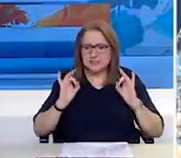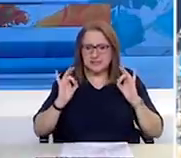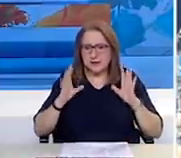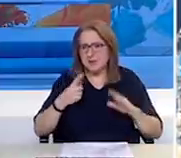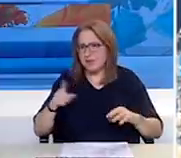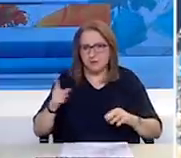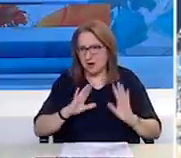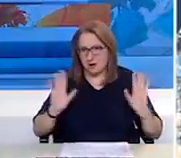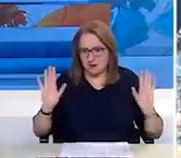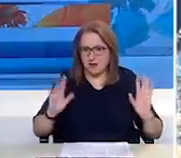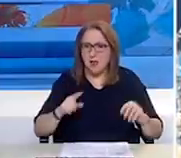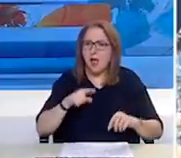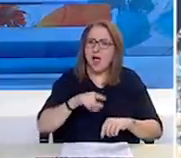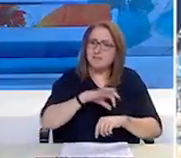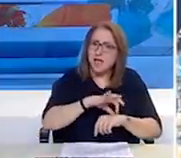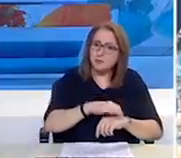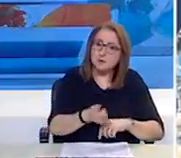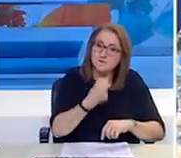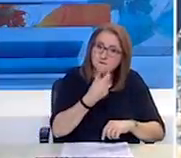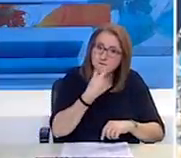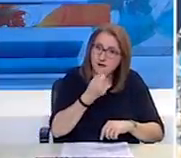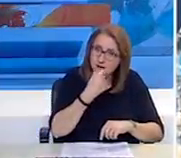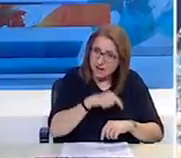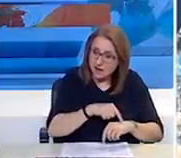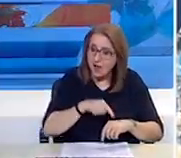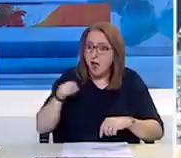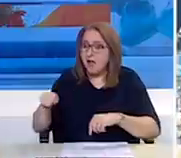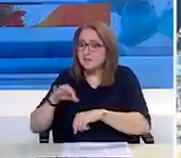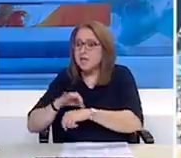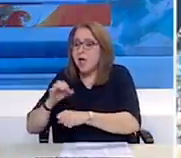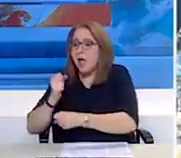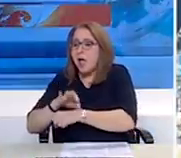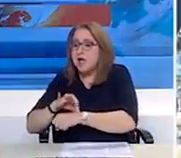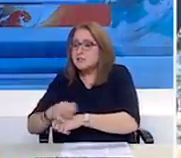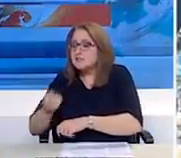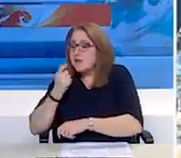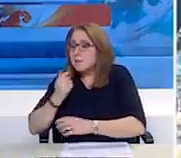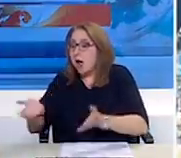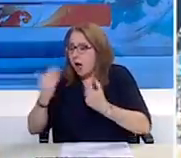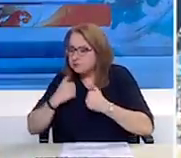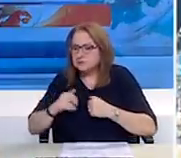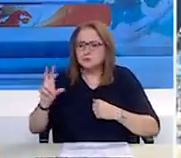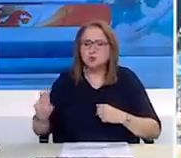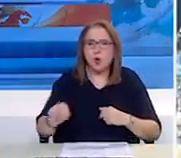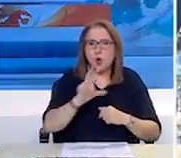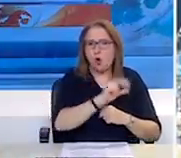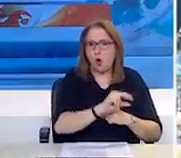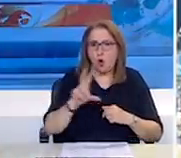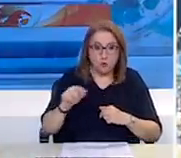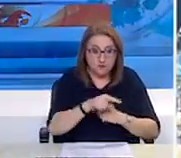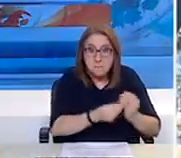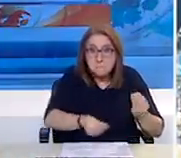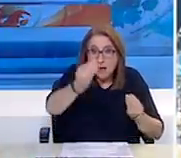πιθανότητα νόσου στους ασθενείς που έπαιρναν τα φάρμακα σε σχέση με αυτούς που δεν τα έπαιρναν και στις τρεις μελέτες παρατήρησης που